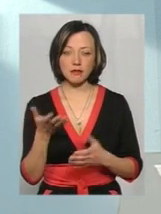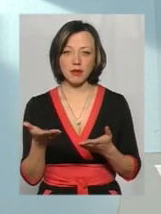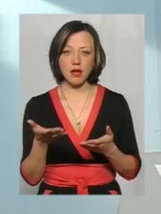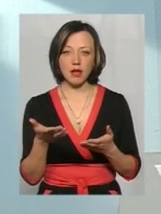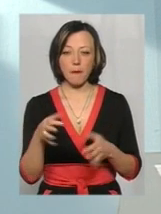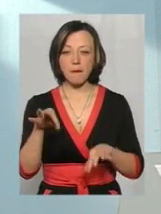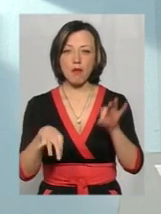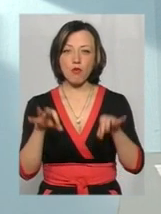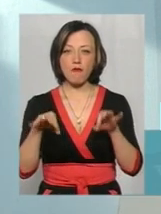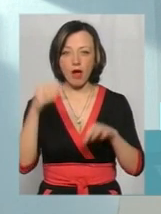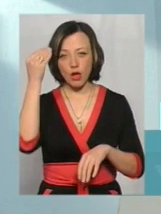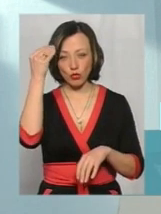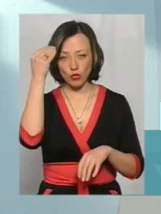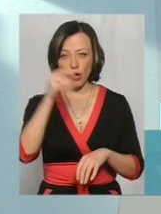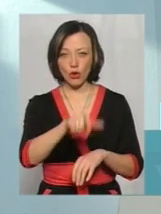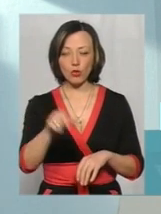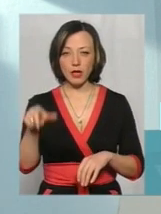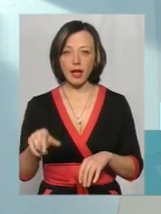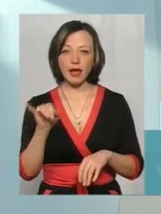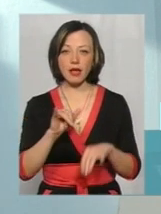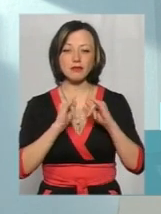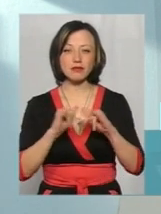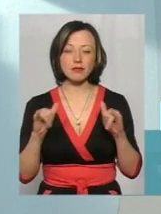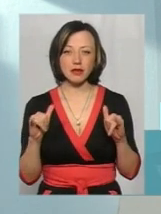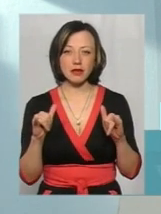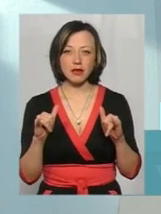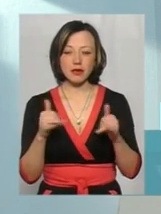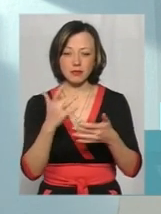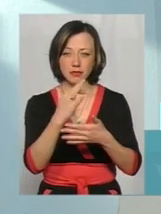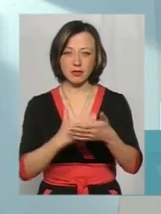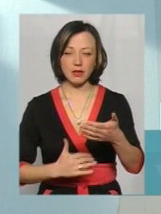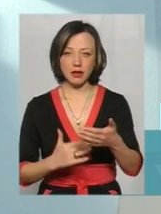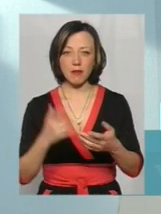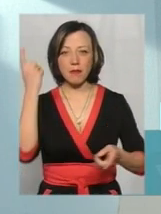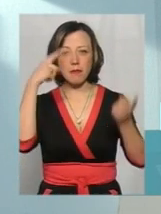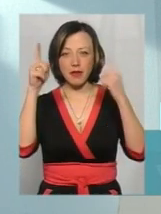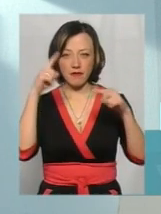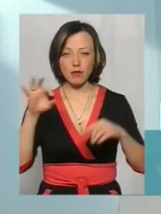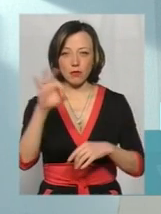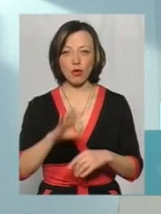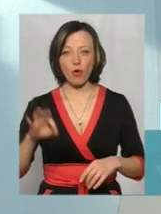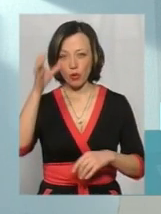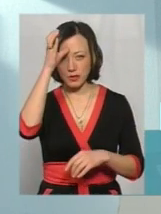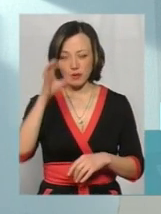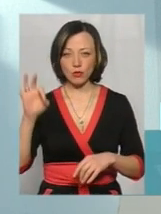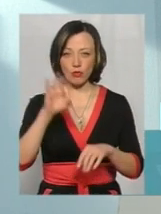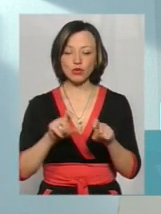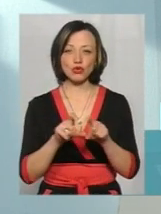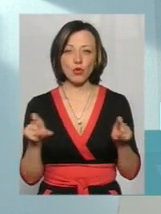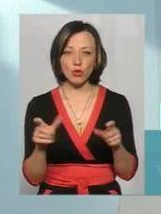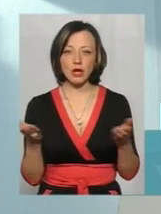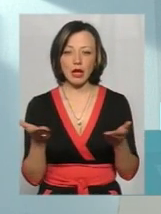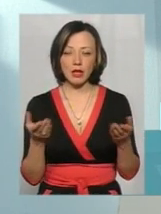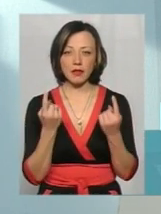маніпулювання думкою людей і продукування цілого ряду таких міфів про освіту, про школу, які,